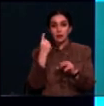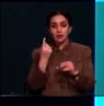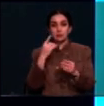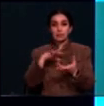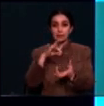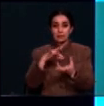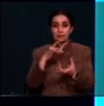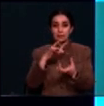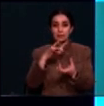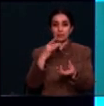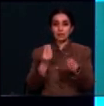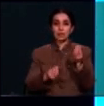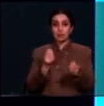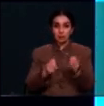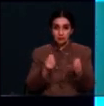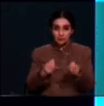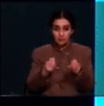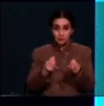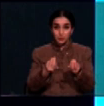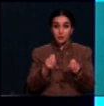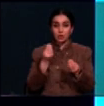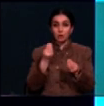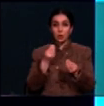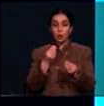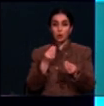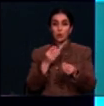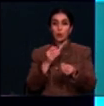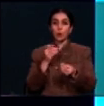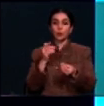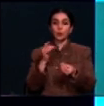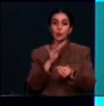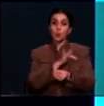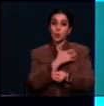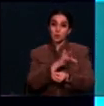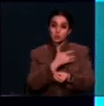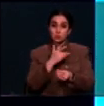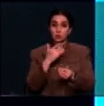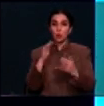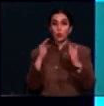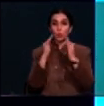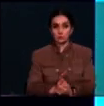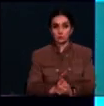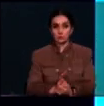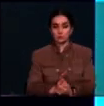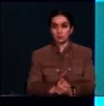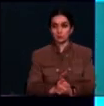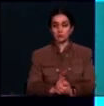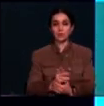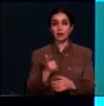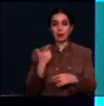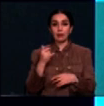игры, карта уйна. Горничная, горничная, уйхазматчысы.